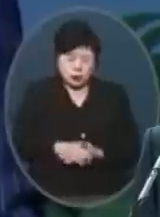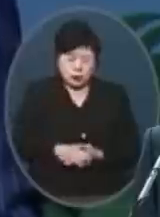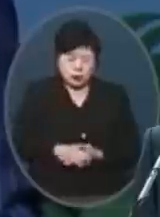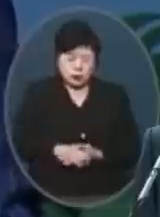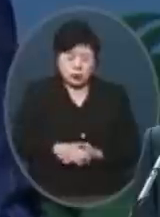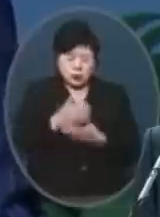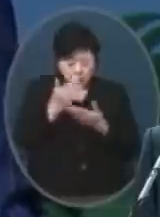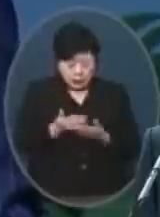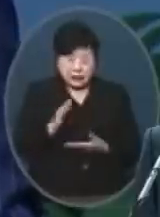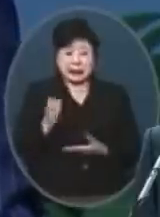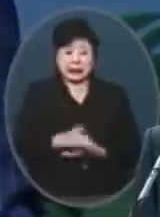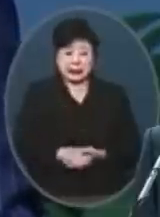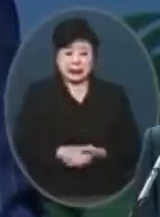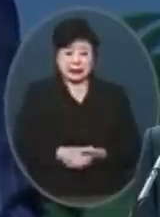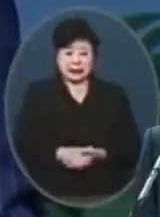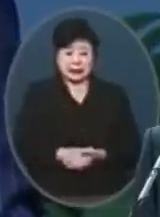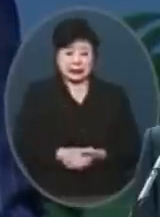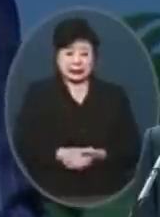받아야 되겠습니다.